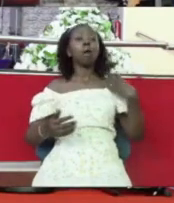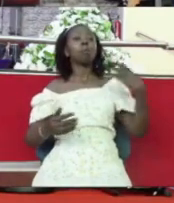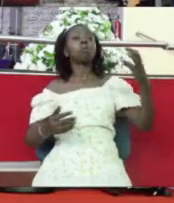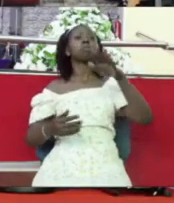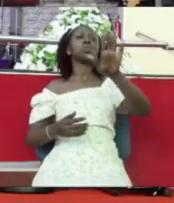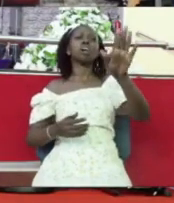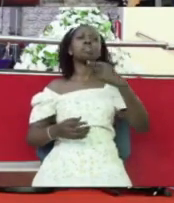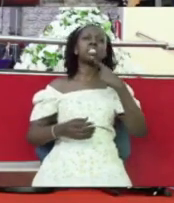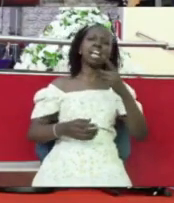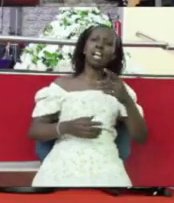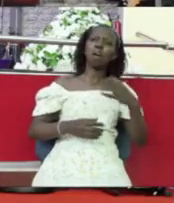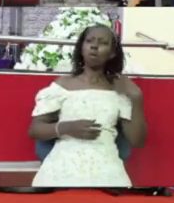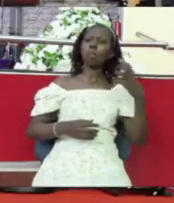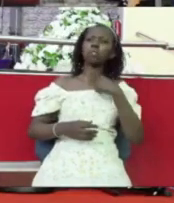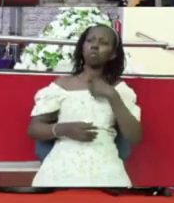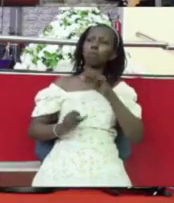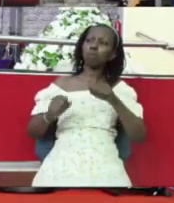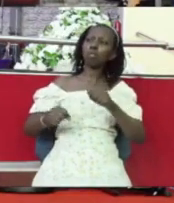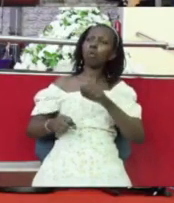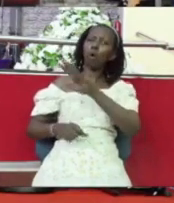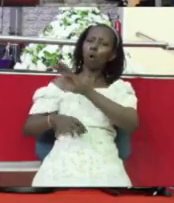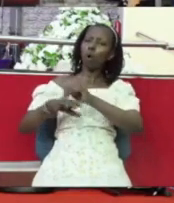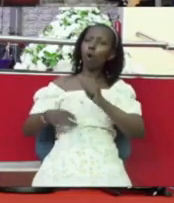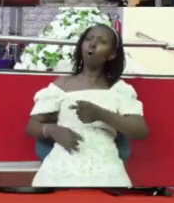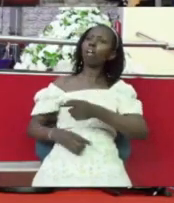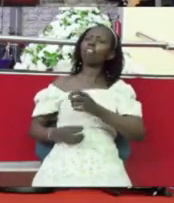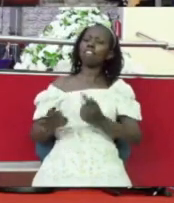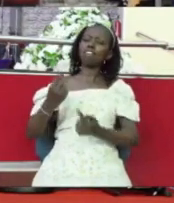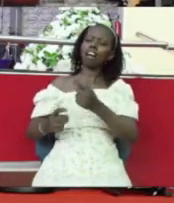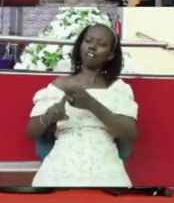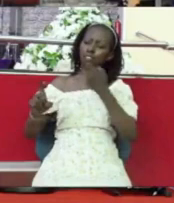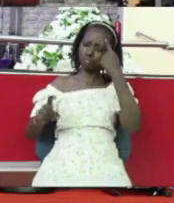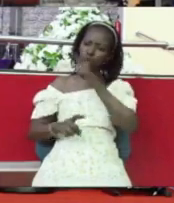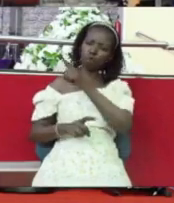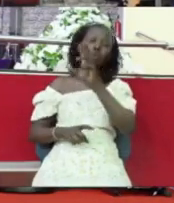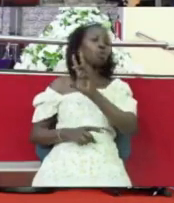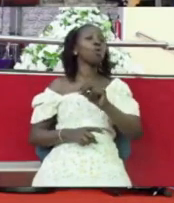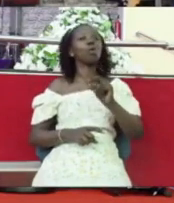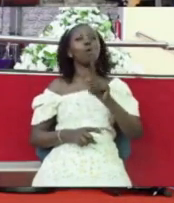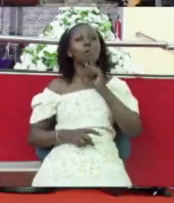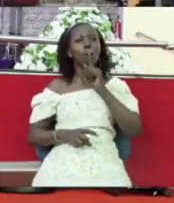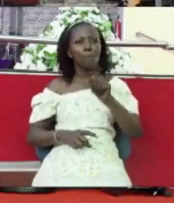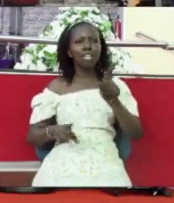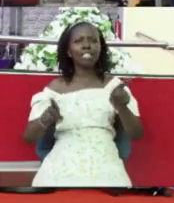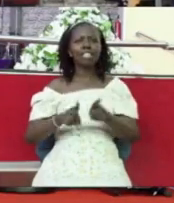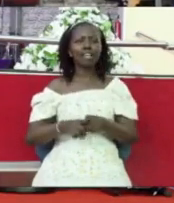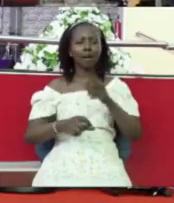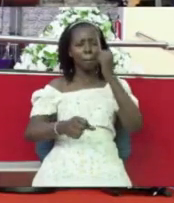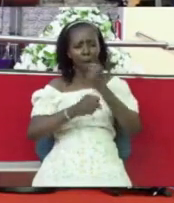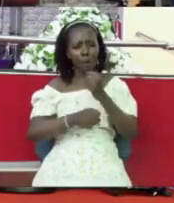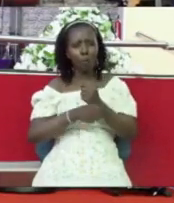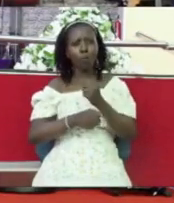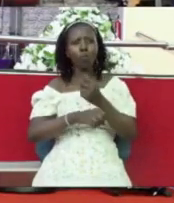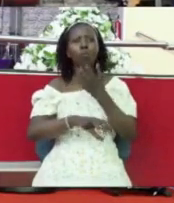Just... unaangalia mwajiri wako, unamwangalia ni kama anaweza kuitia moto kutoka. Be diligent. Be diligent in what you're doing. Kuwa na wakuweka bidii katika kazi